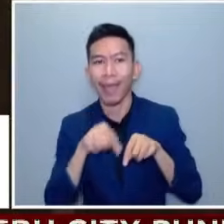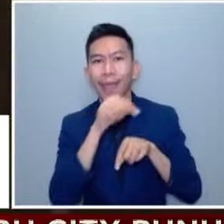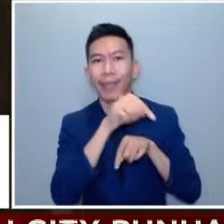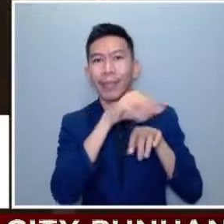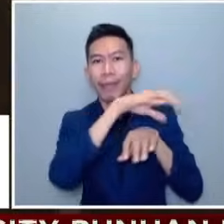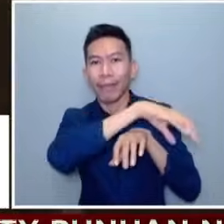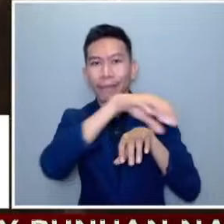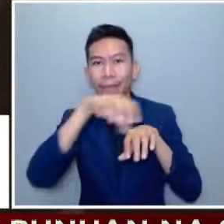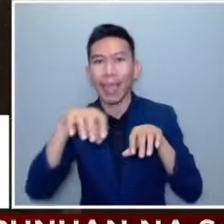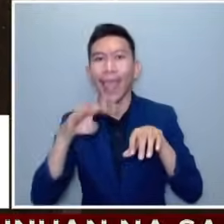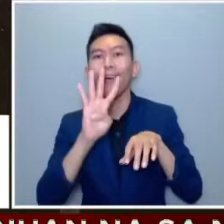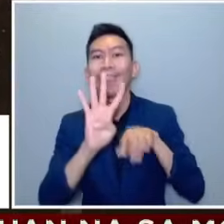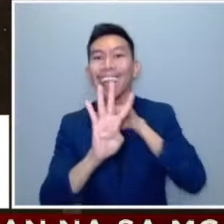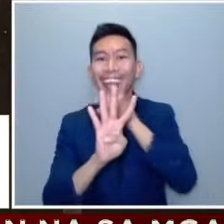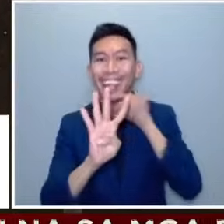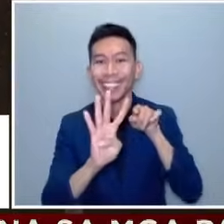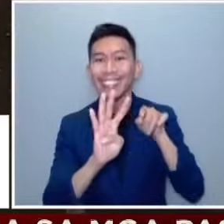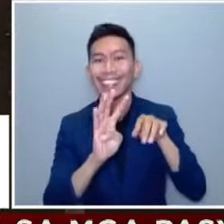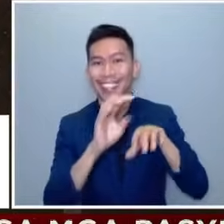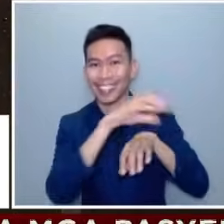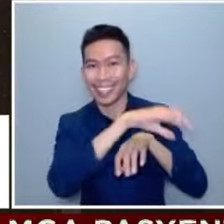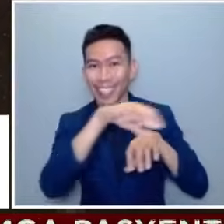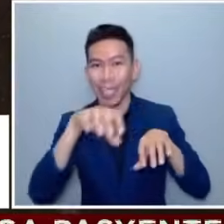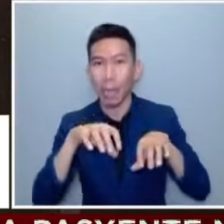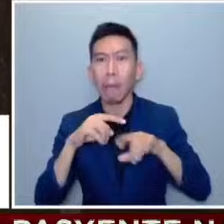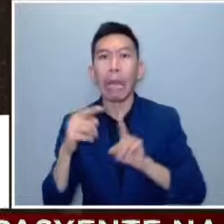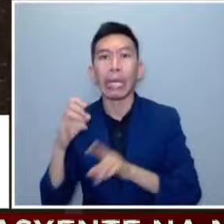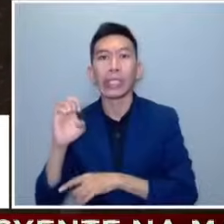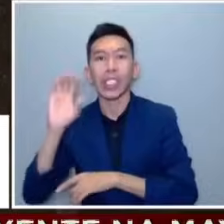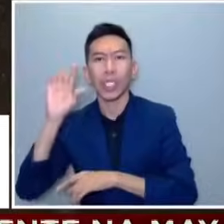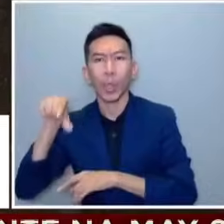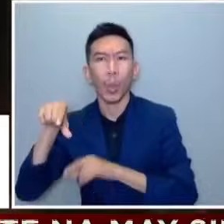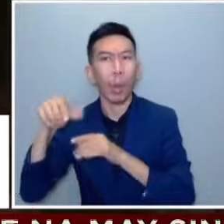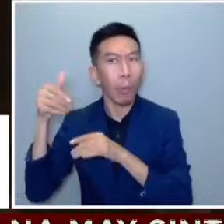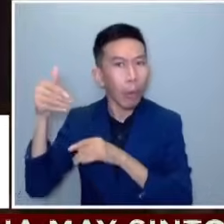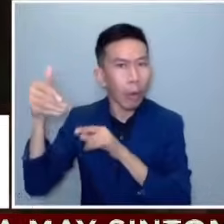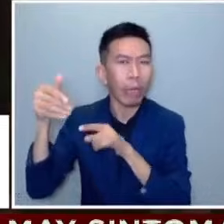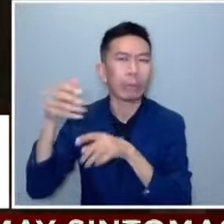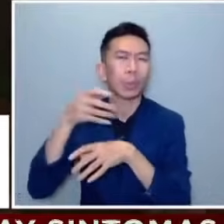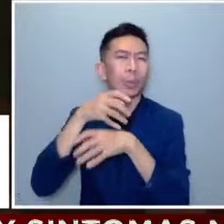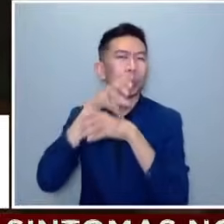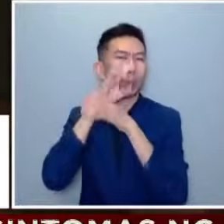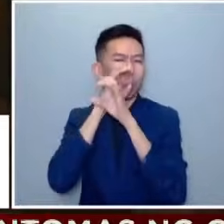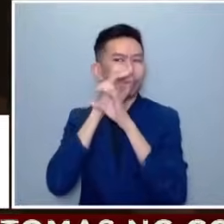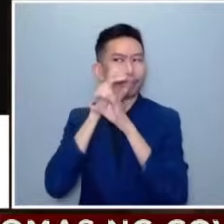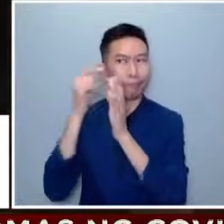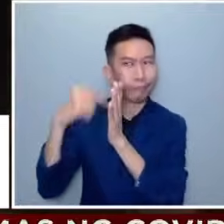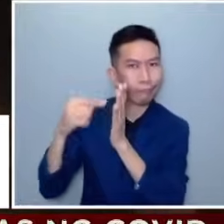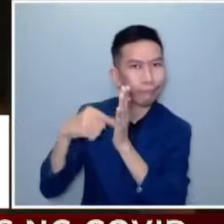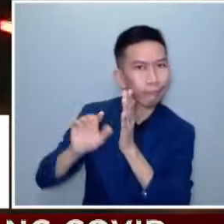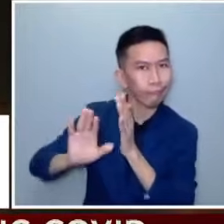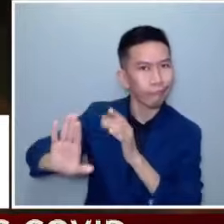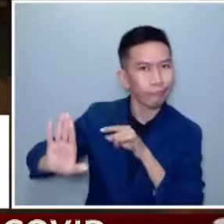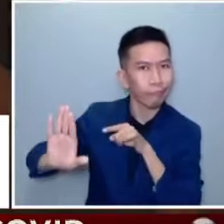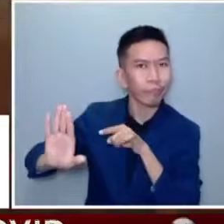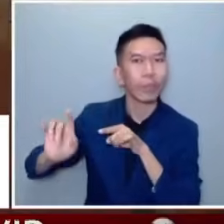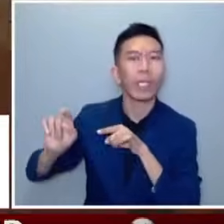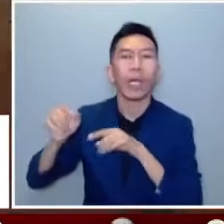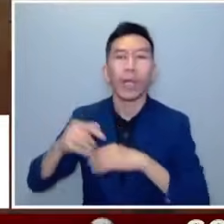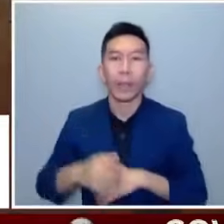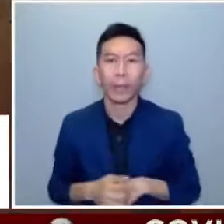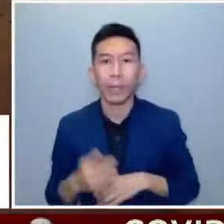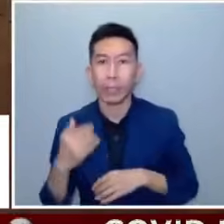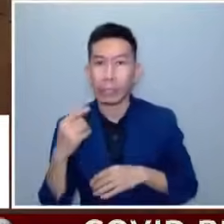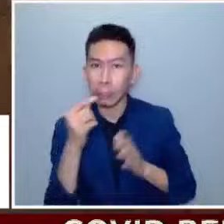pag ECQ na, mas mahigpit na border control na ang ipatutupad. Titingnan din ang mga bus at mga jeep kung sumusunod sa